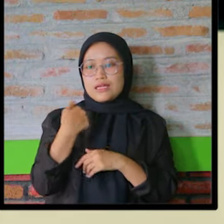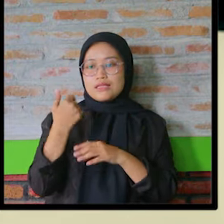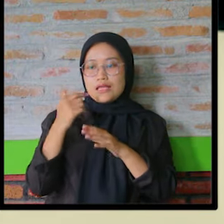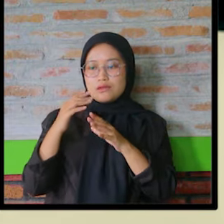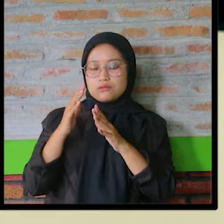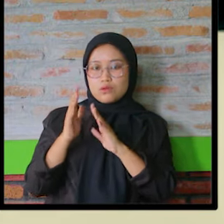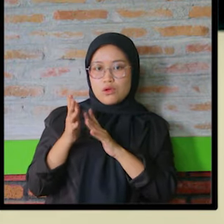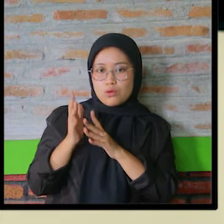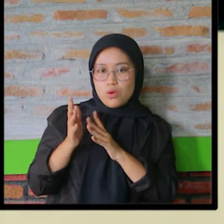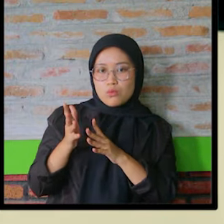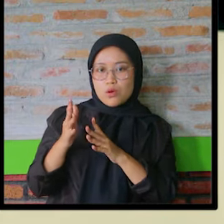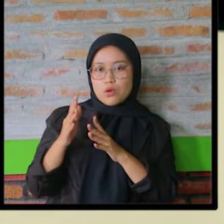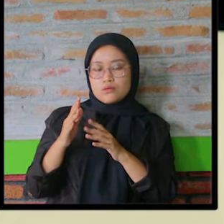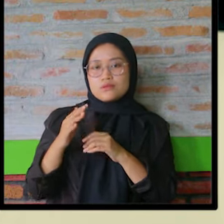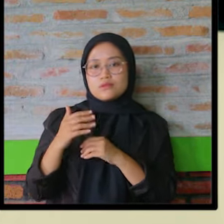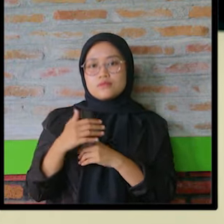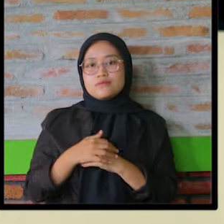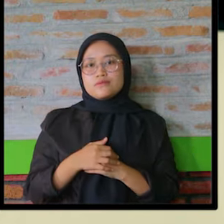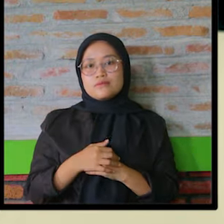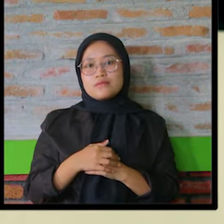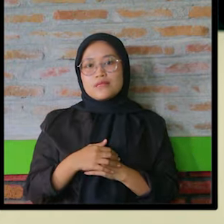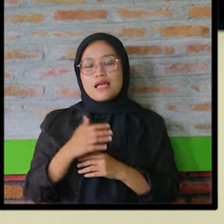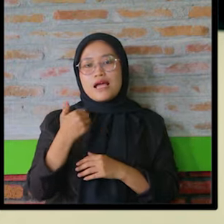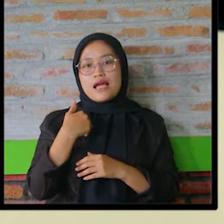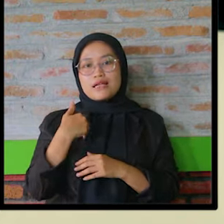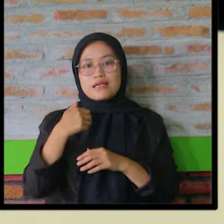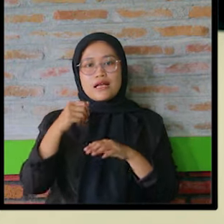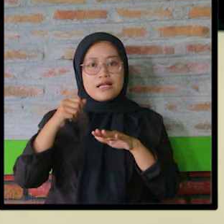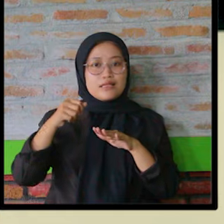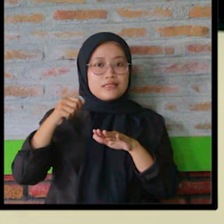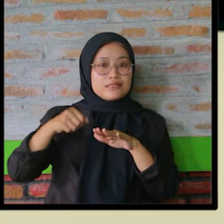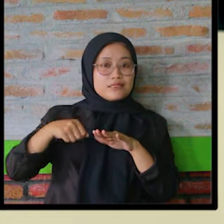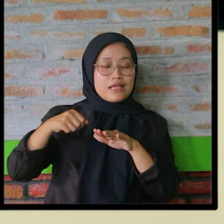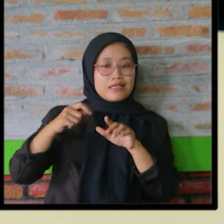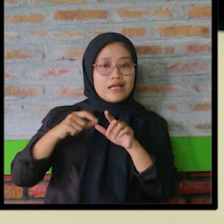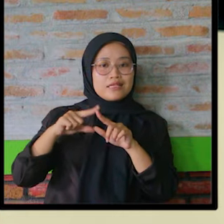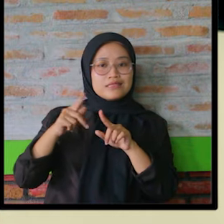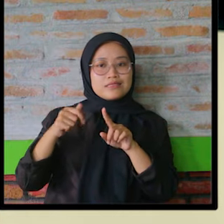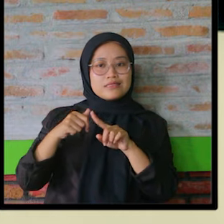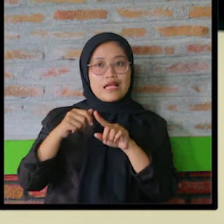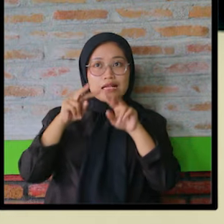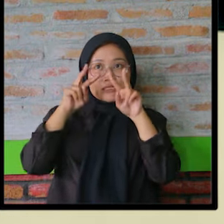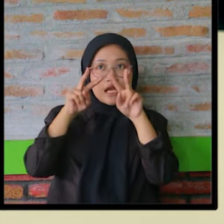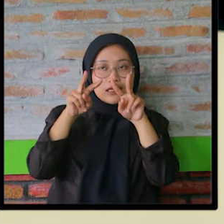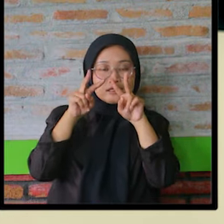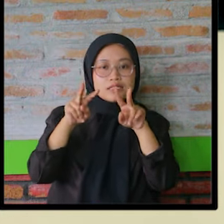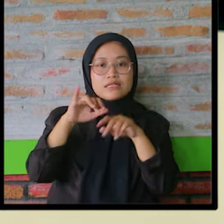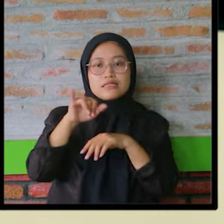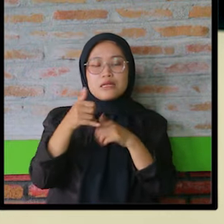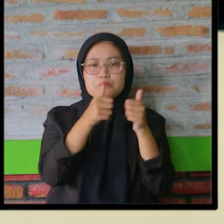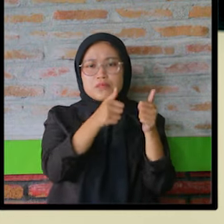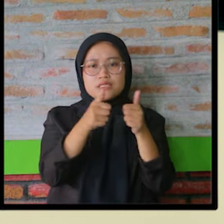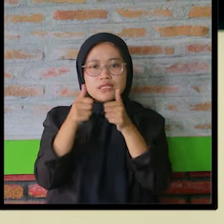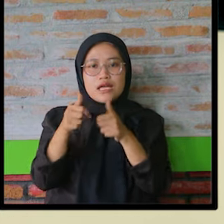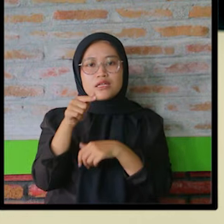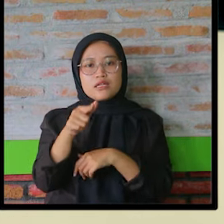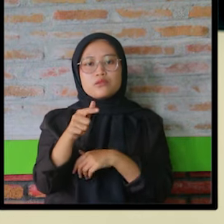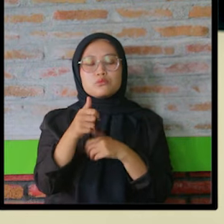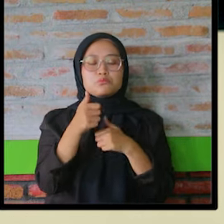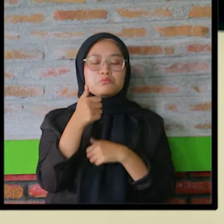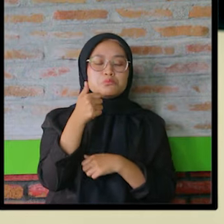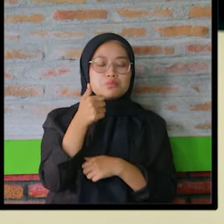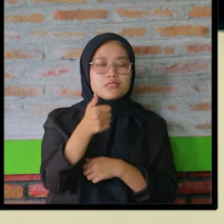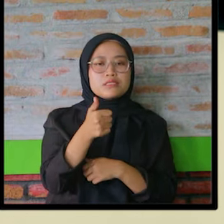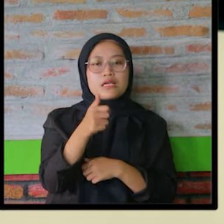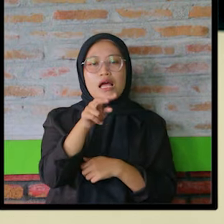gitu cari bukti saksi dan lain sebagainya gitu sehingga penyediaan-penyediaan itu menjadi sangat harus